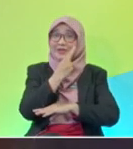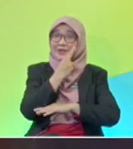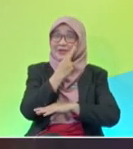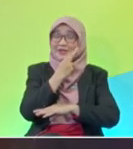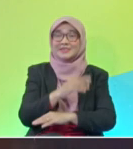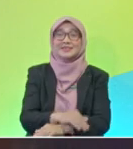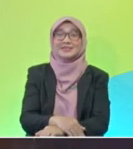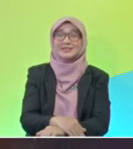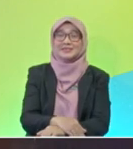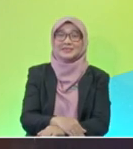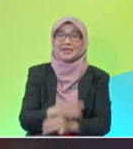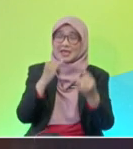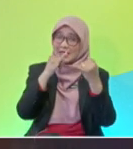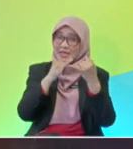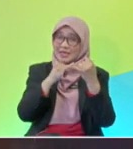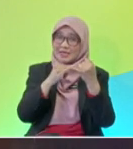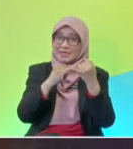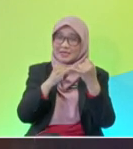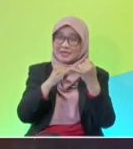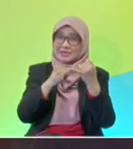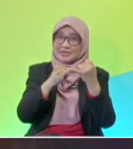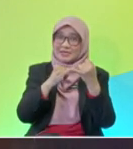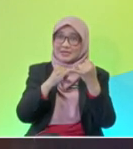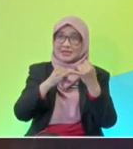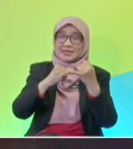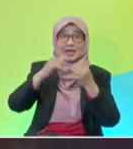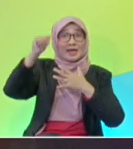seterusnya akhir sekali adik